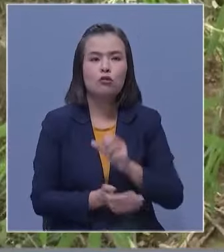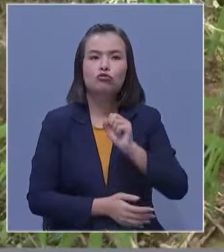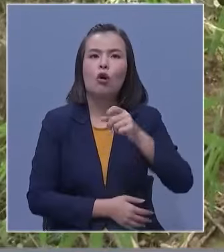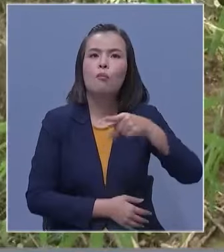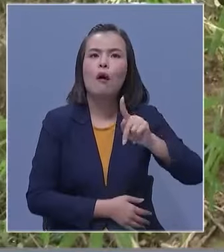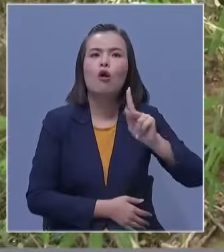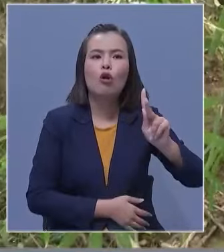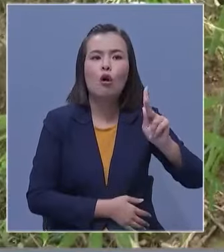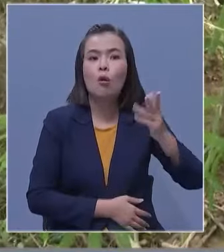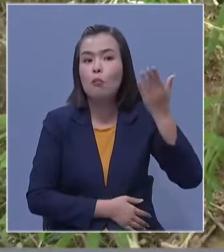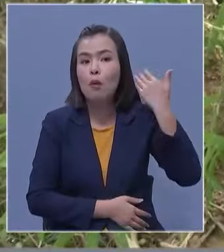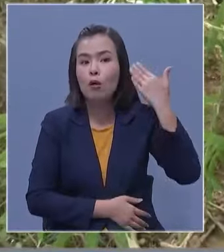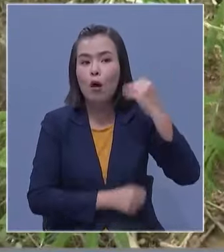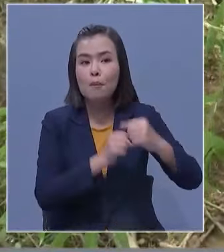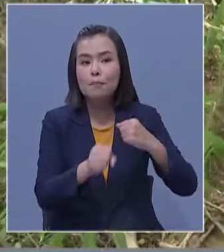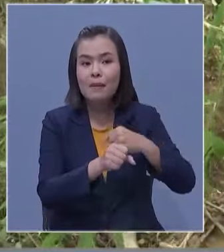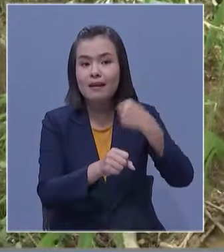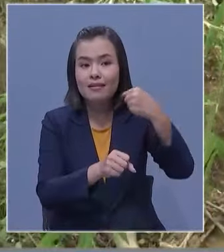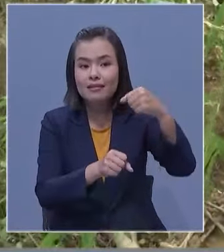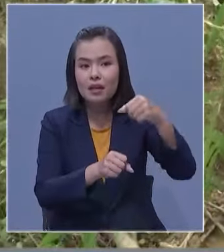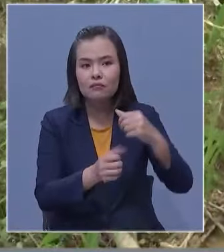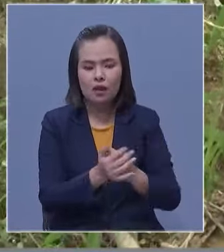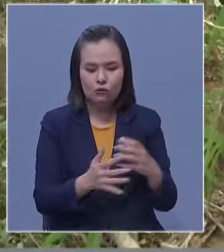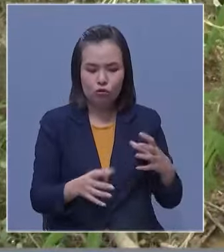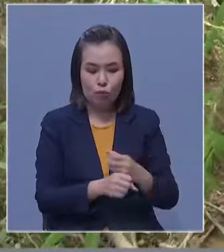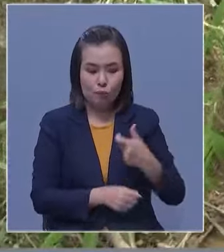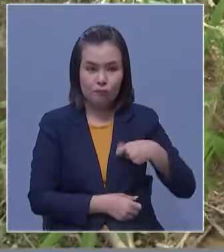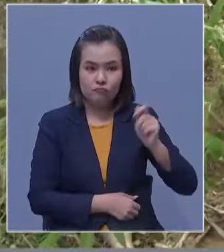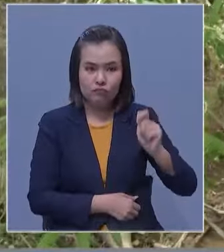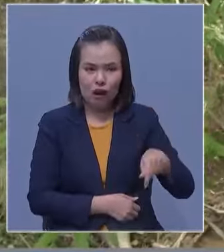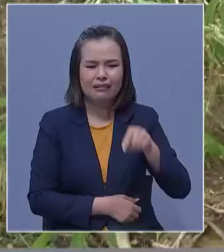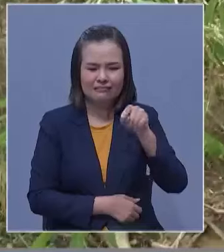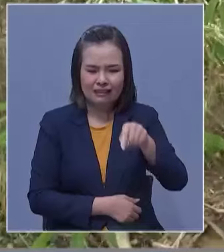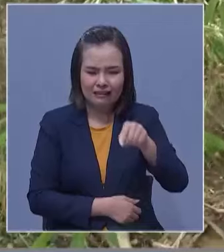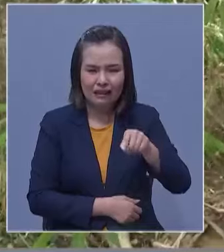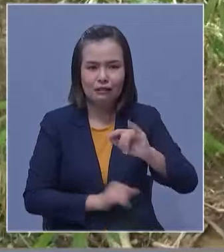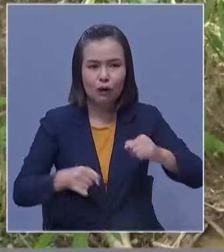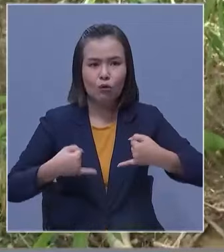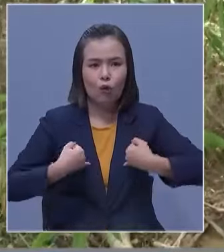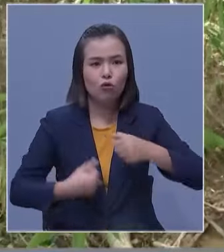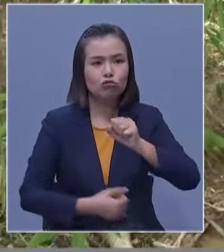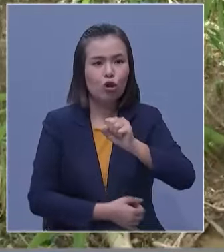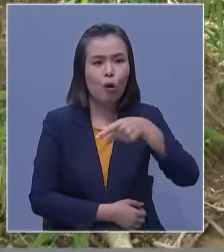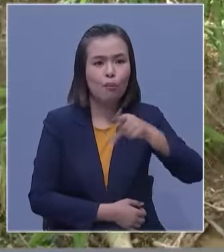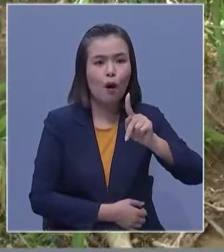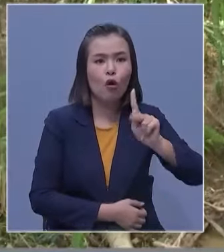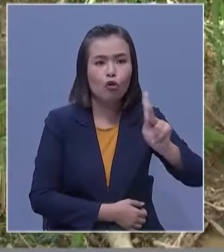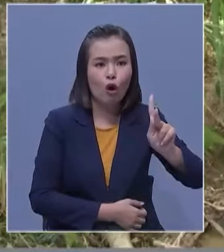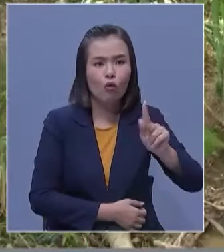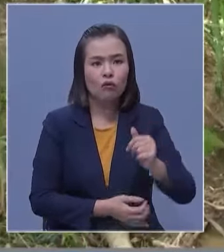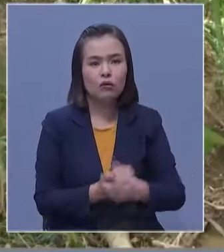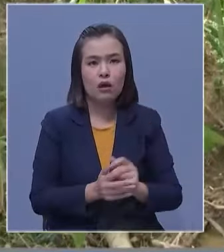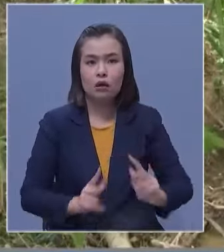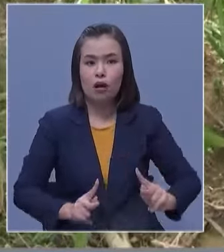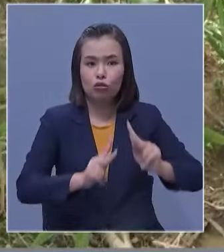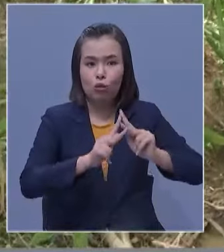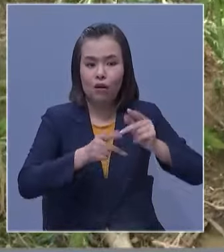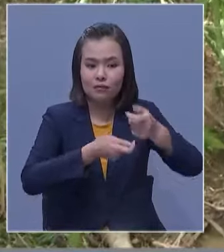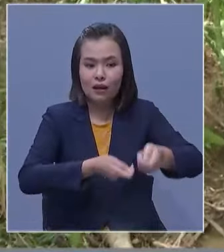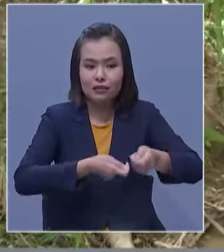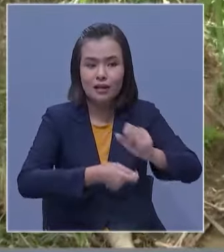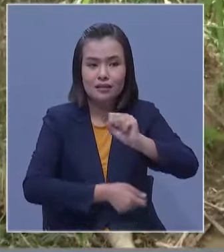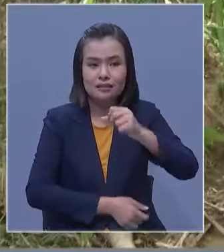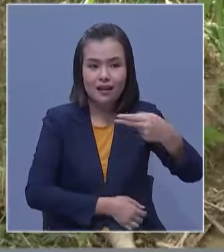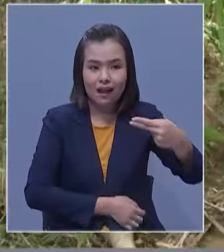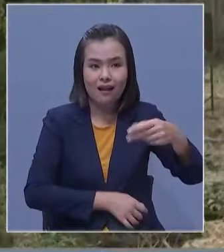คำตัดสินตั้งแต่หลายสบปีที่แล้วนี่คือพื้นที่ของสปกอยู่ในการดูแลของทางกระทรวงเกษตรและสหกรณ์